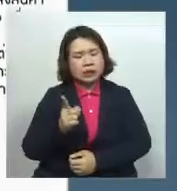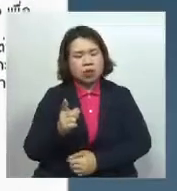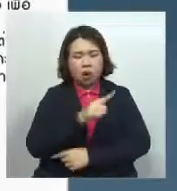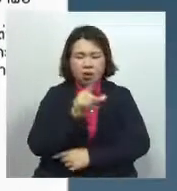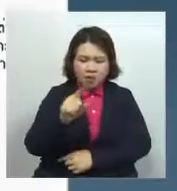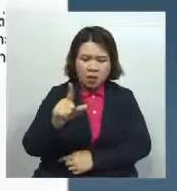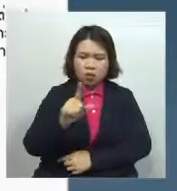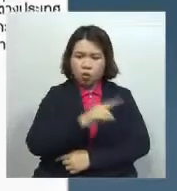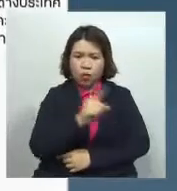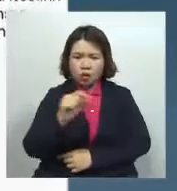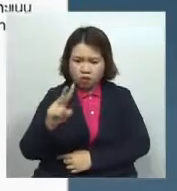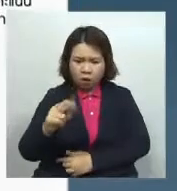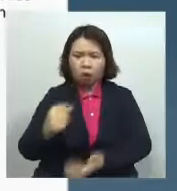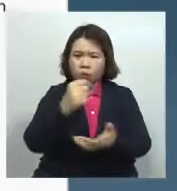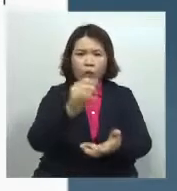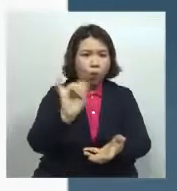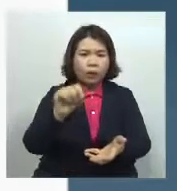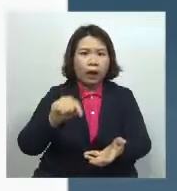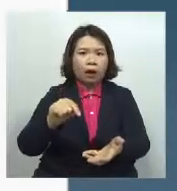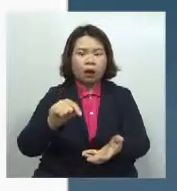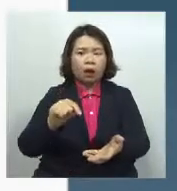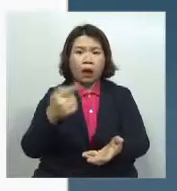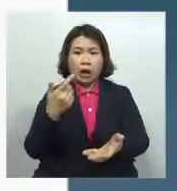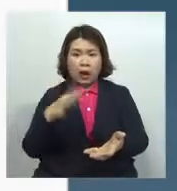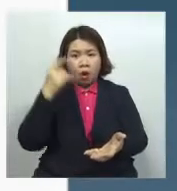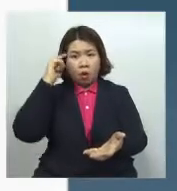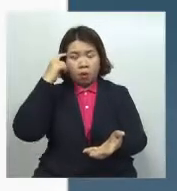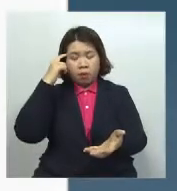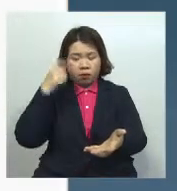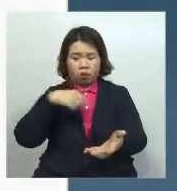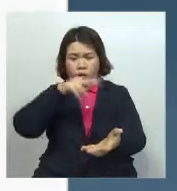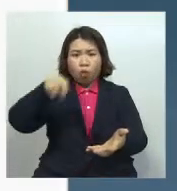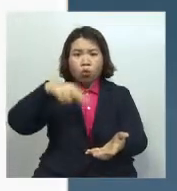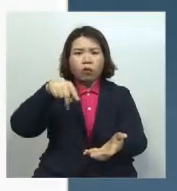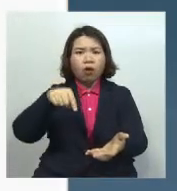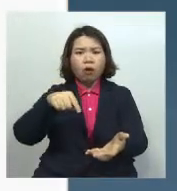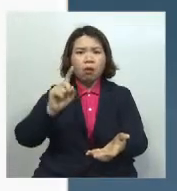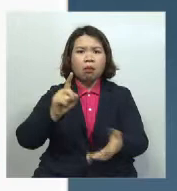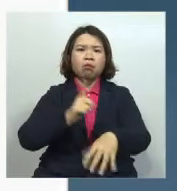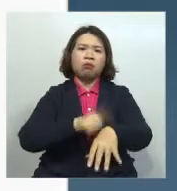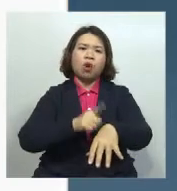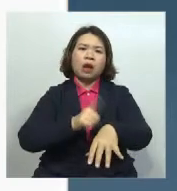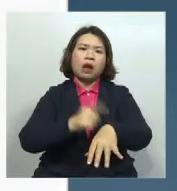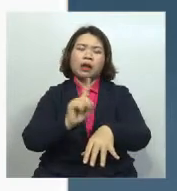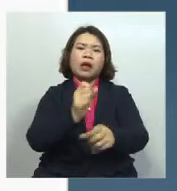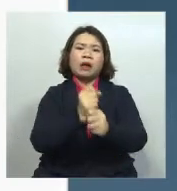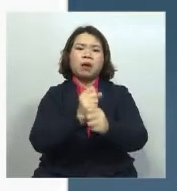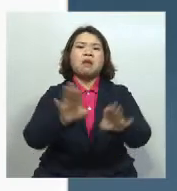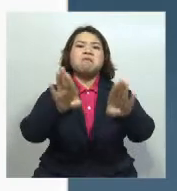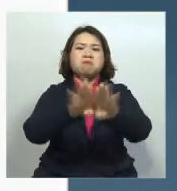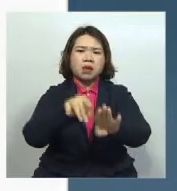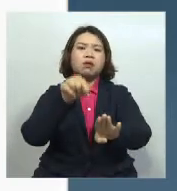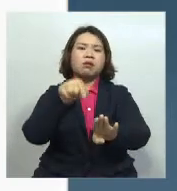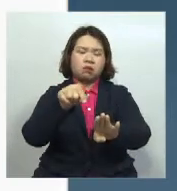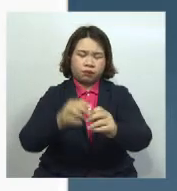22มีนาคมอีกทั้งนะครับยัไม่สามารถตรวจสอบเพิ่มเติมได้เองจากวาเป็ชวเวลาที่พระหนง reimาร์ก้ปิด